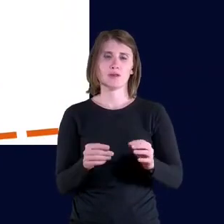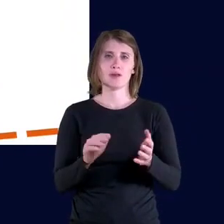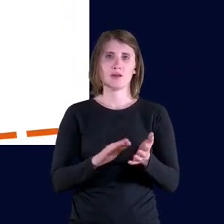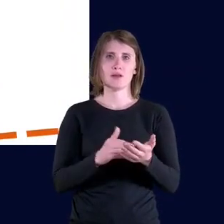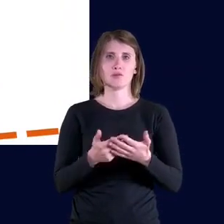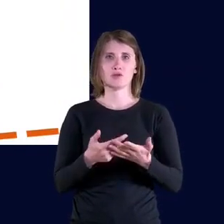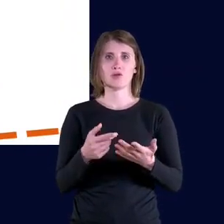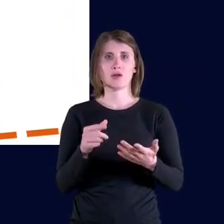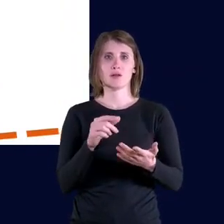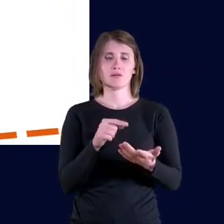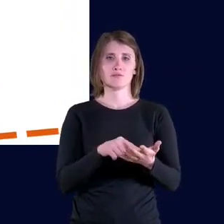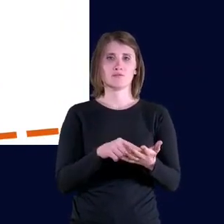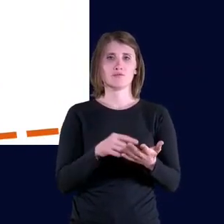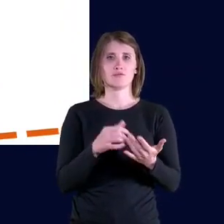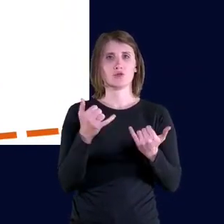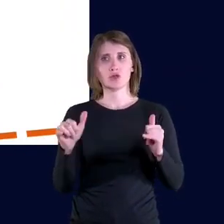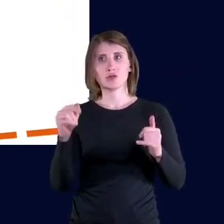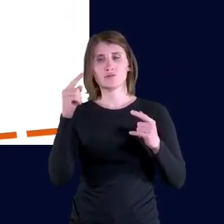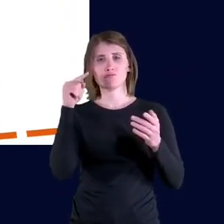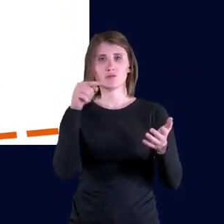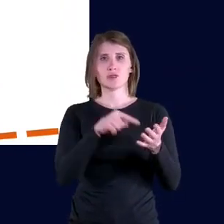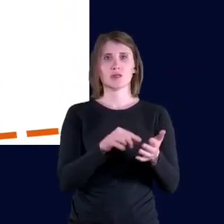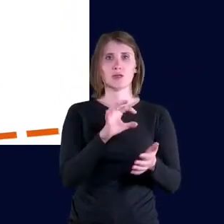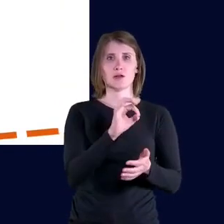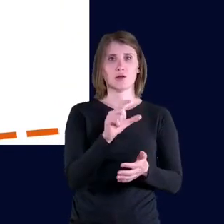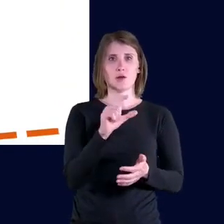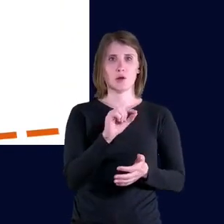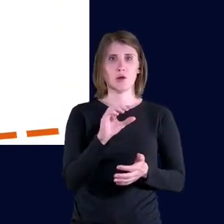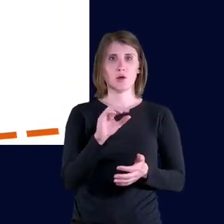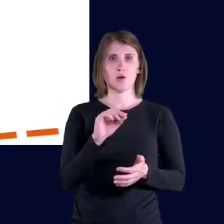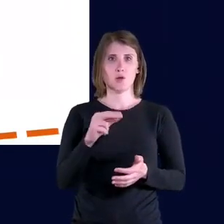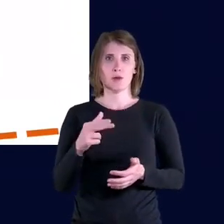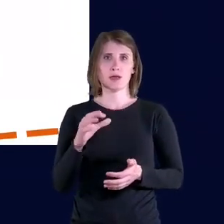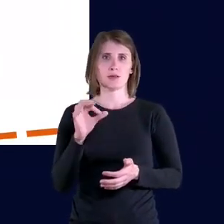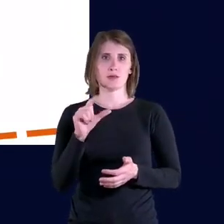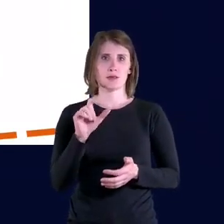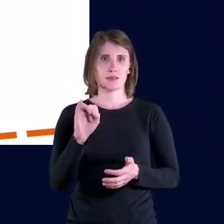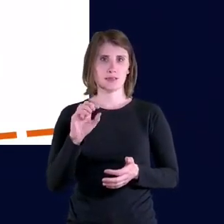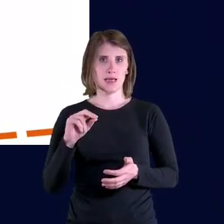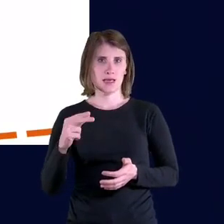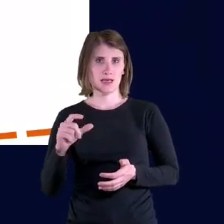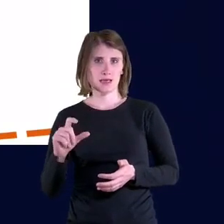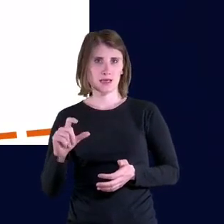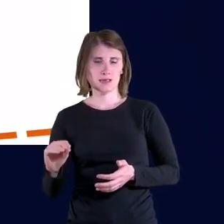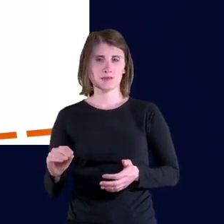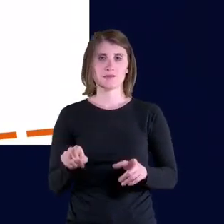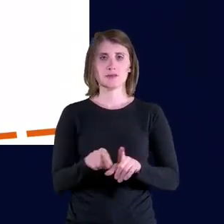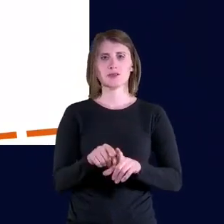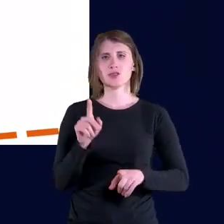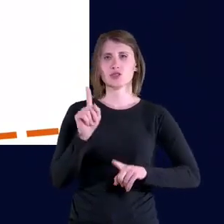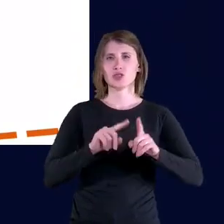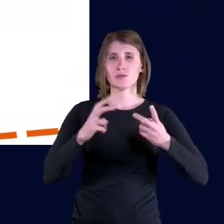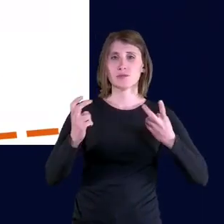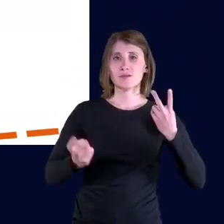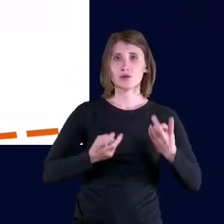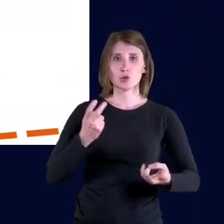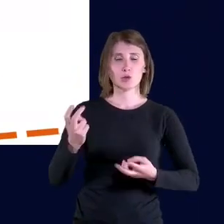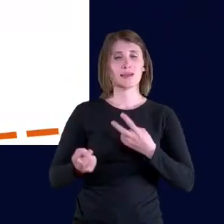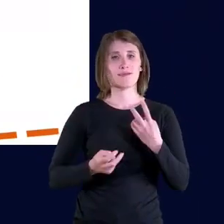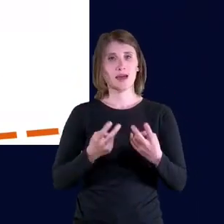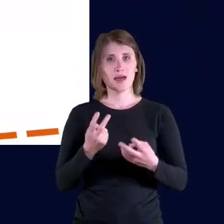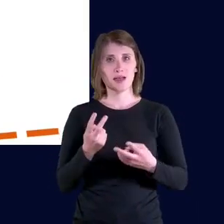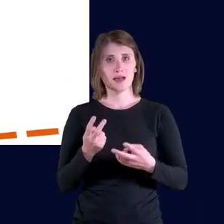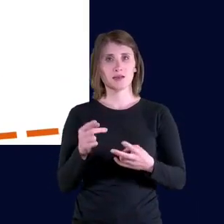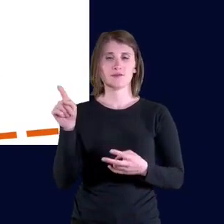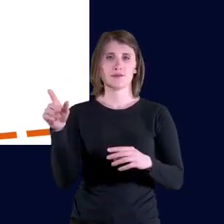opętaniec Czy oferta na OK klucz są też specyficzna wyszukiwarki hasztagów Gdzie